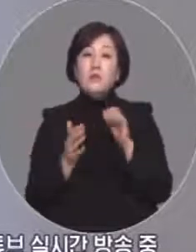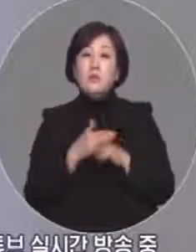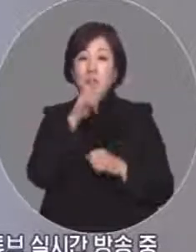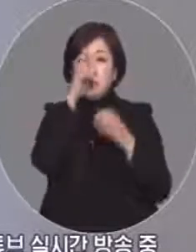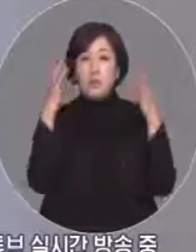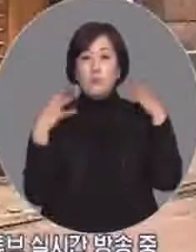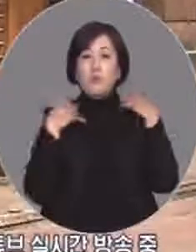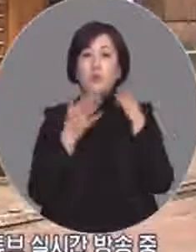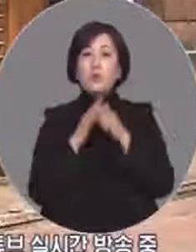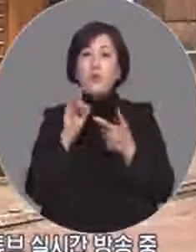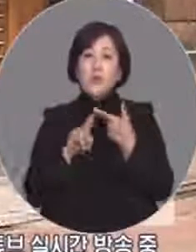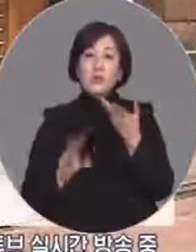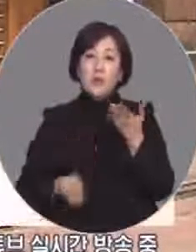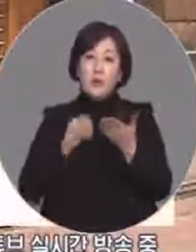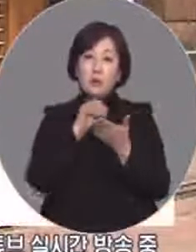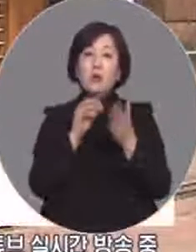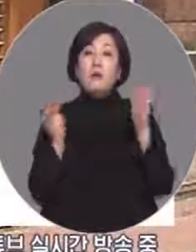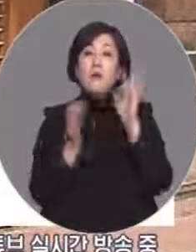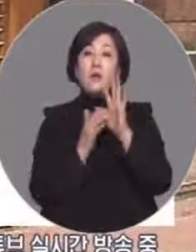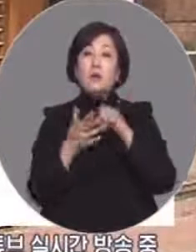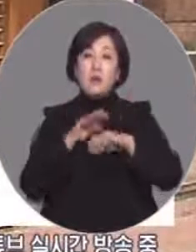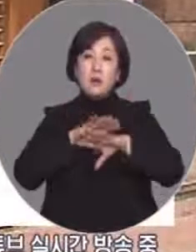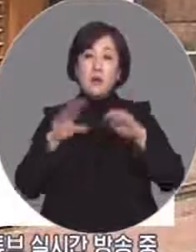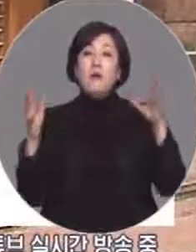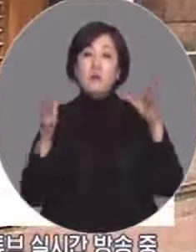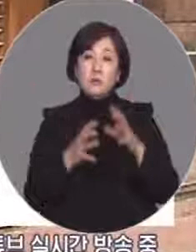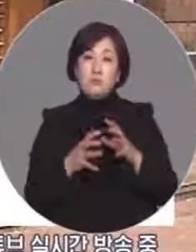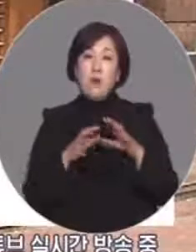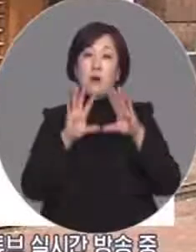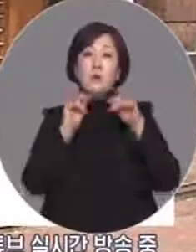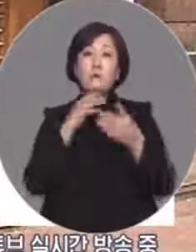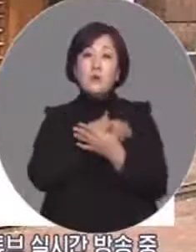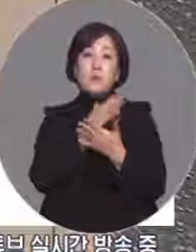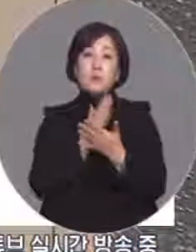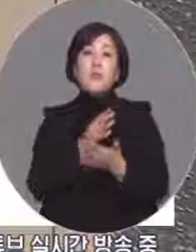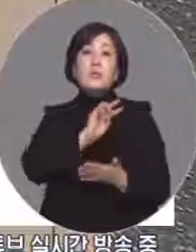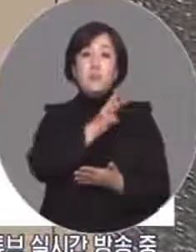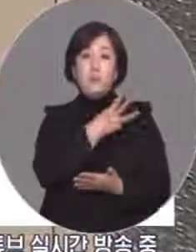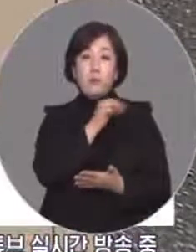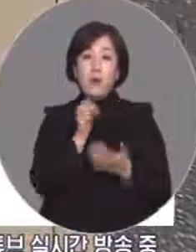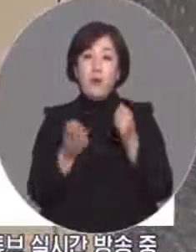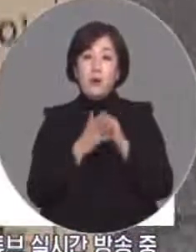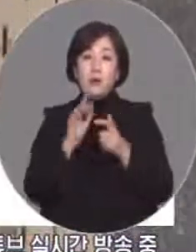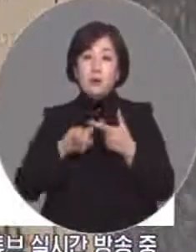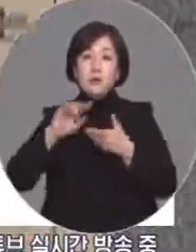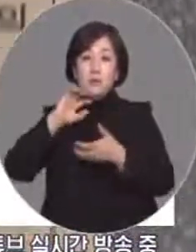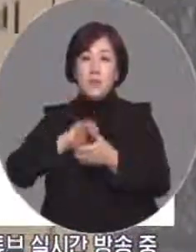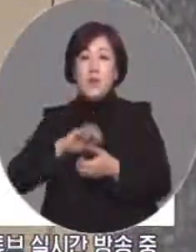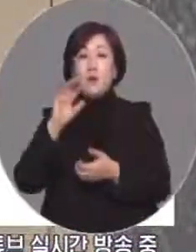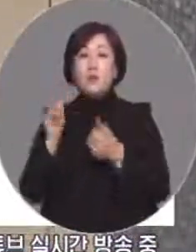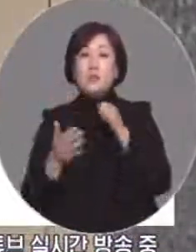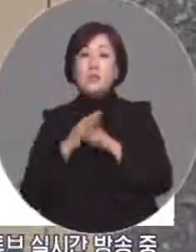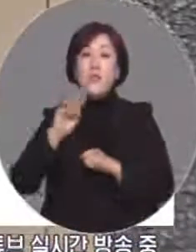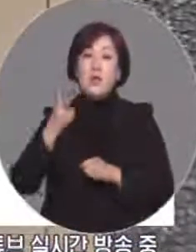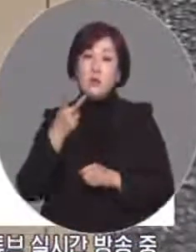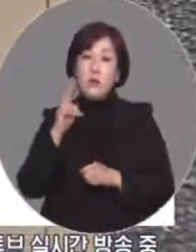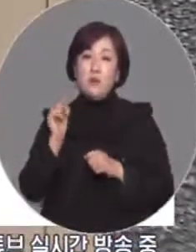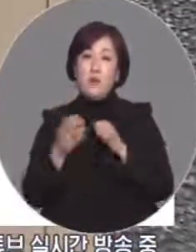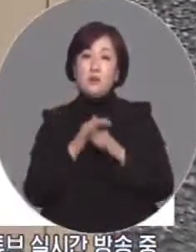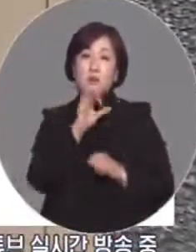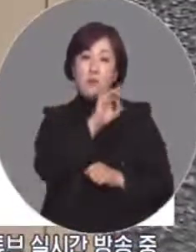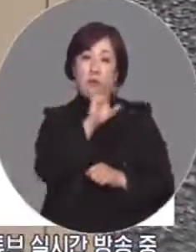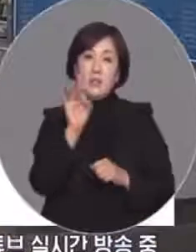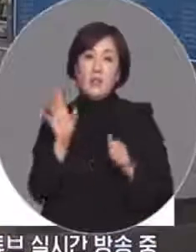정부 방역 지침을 따르다 피해를 입은 집합금지 업종엔 300만 원, 집합 제한 업종은 200만 원이